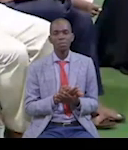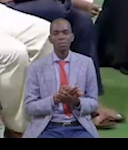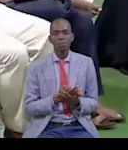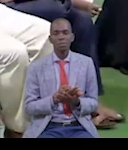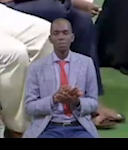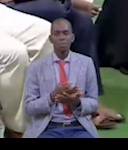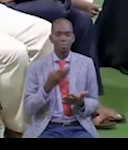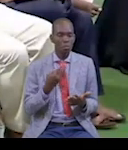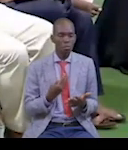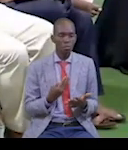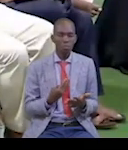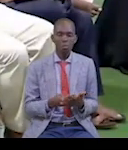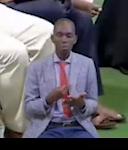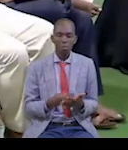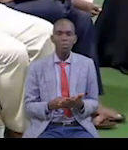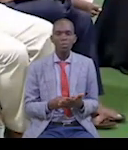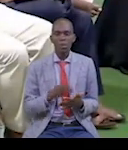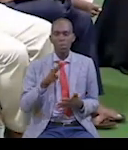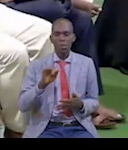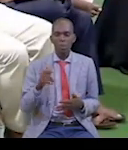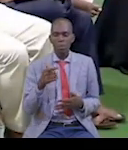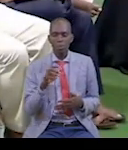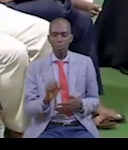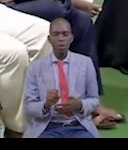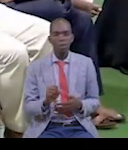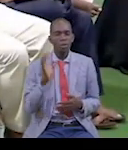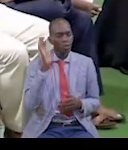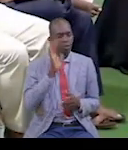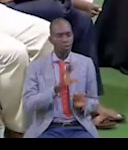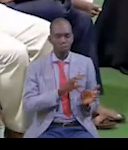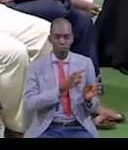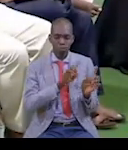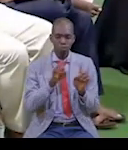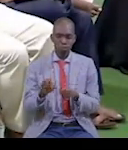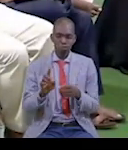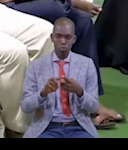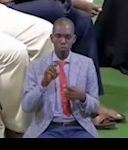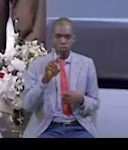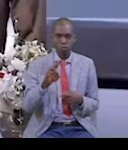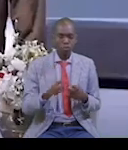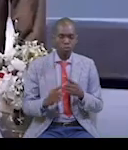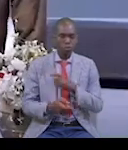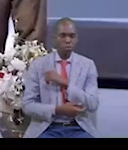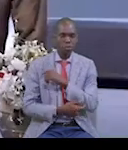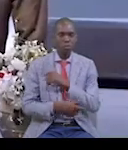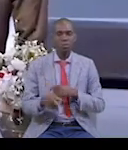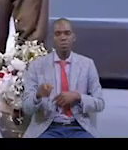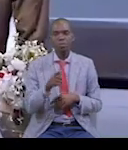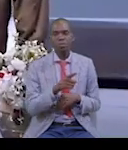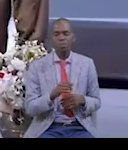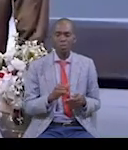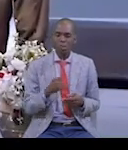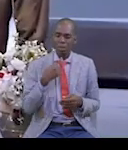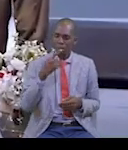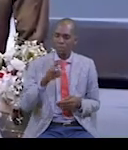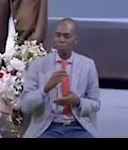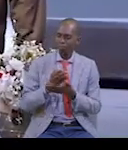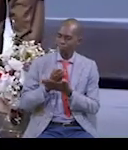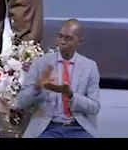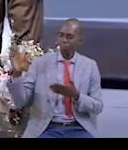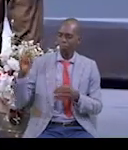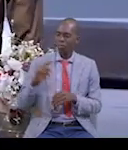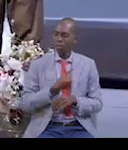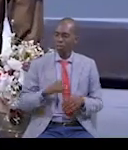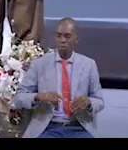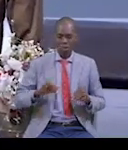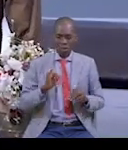money bags will try to come to you. అవి మీ వద్దకు వచ్చి మిమ్మల్ని వేరు చేసే ప్రయత్నం చేస్తాయి. Forsake the Lord, I'll give you whatever